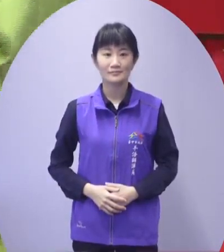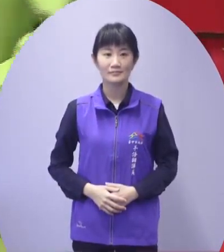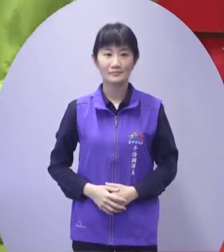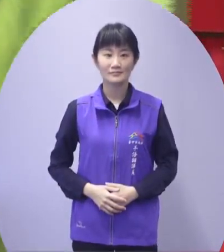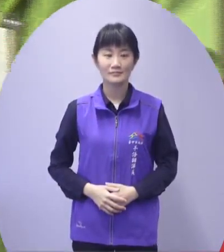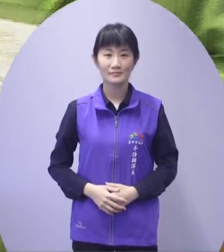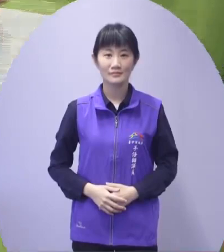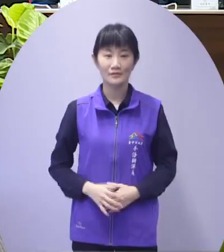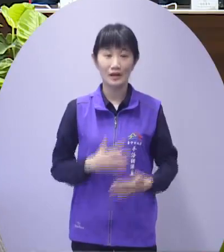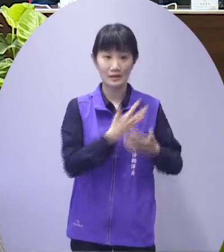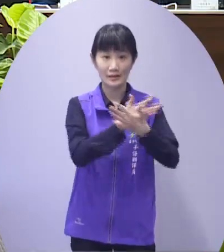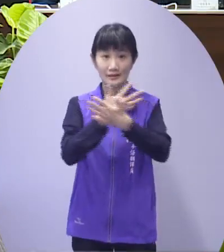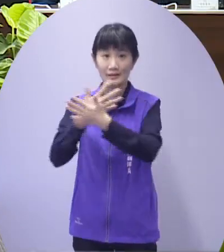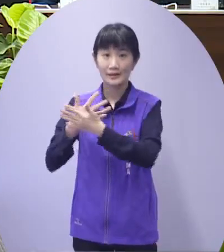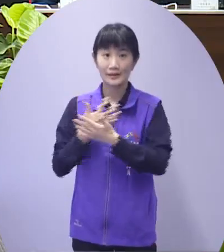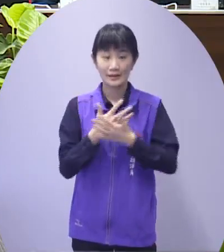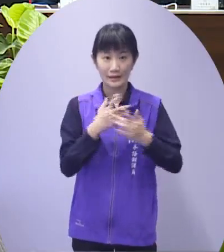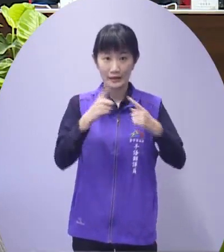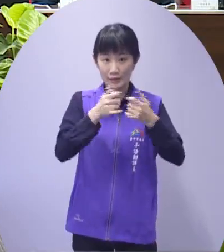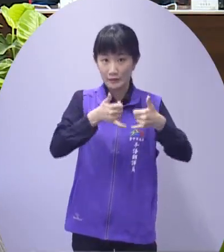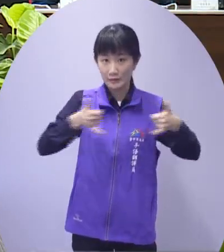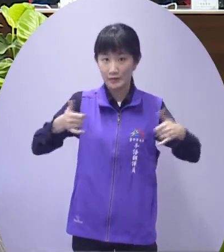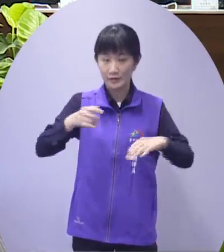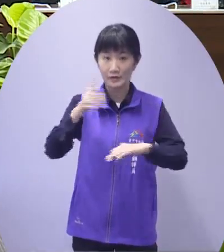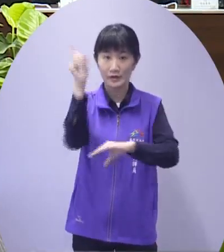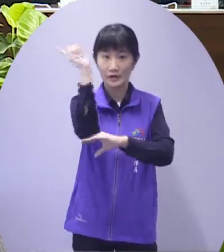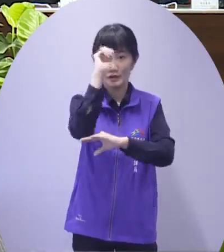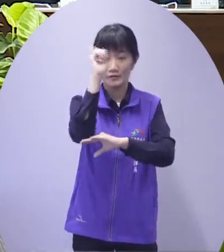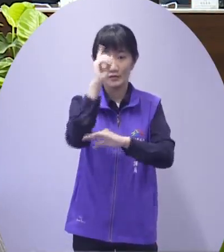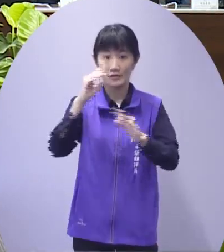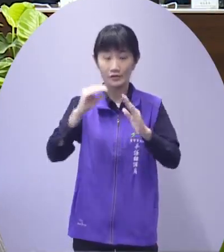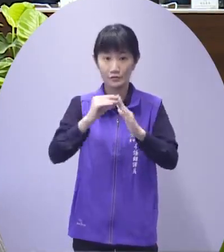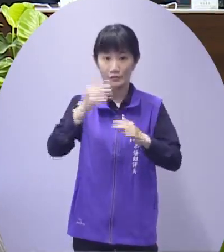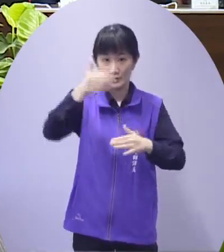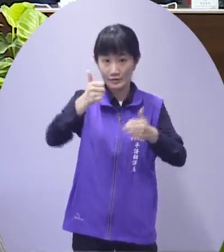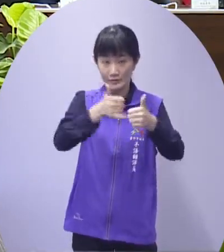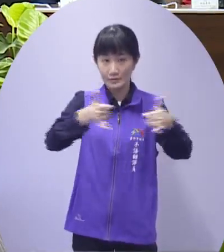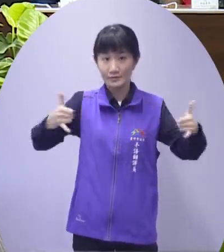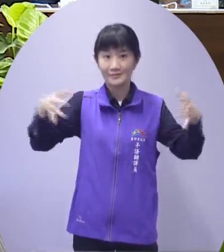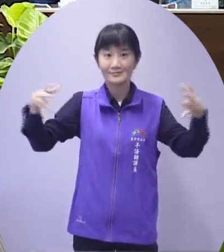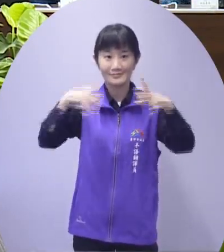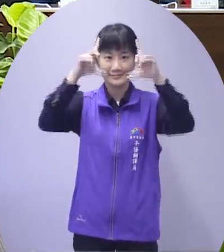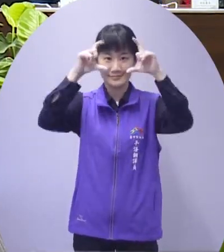请所有受奖人及消防局曾局长上台，一同与市长合影。